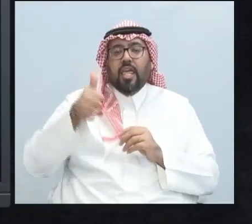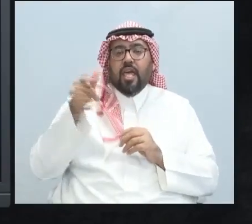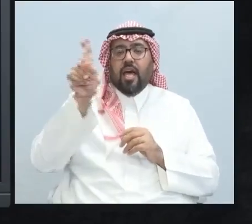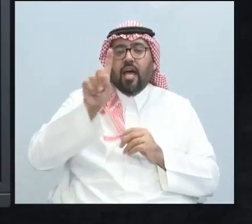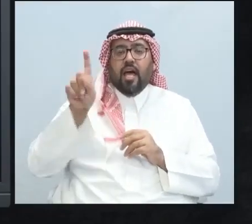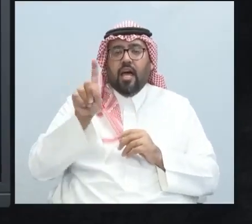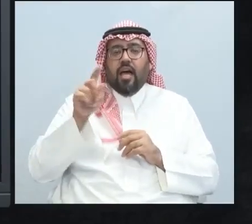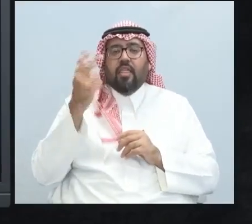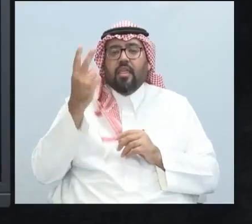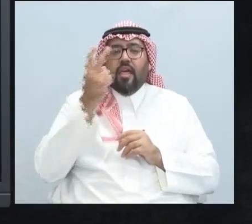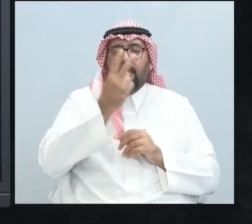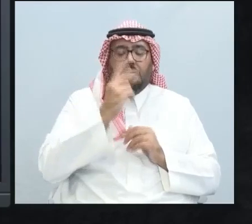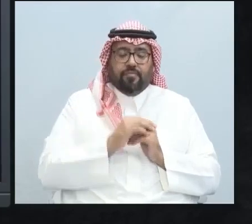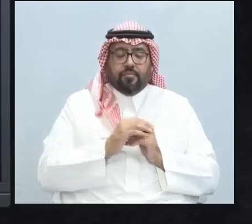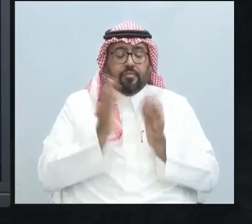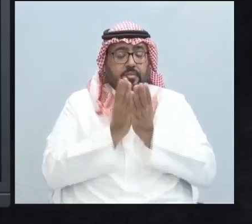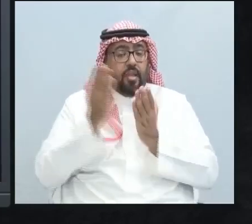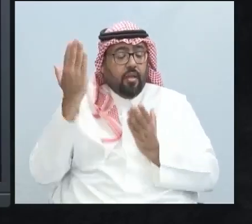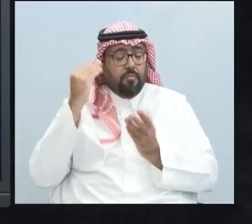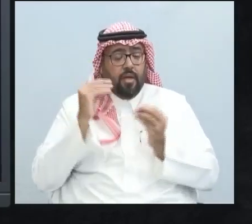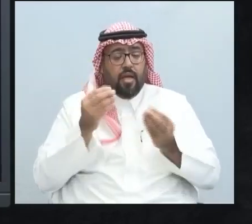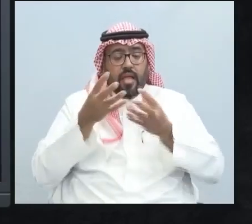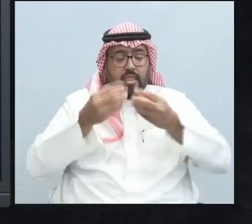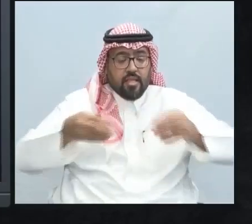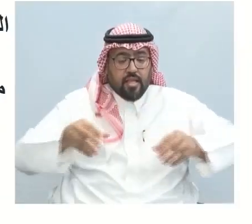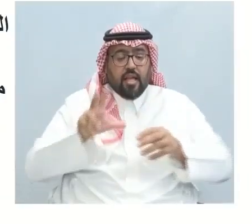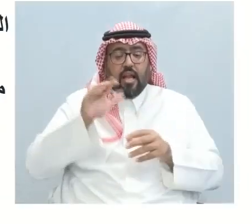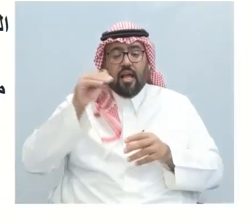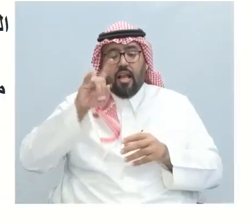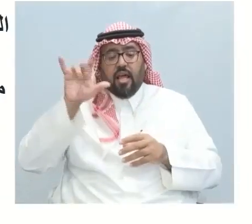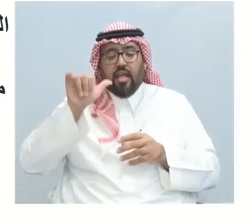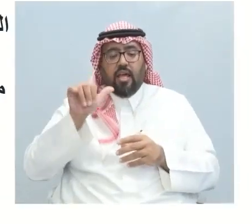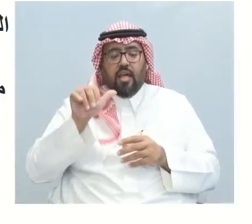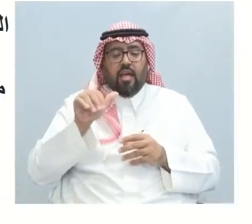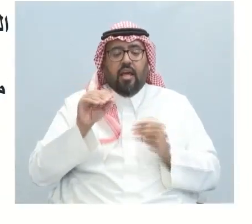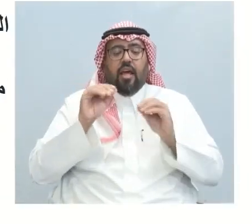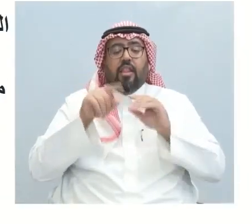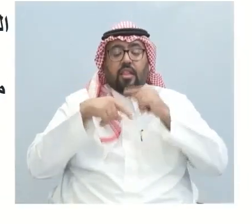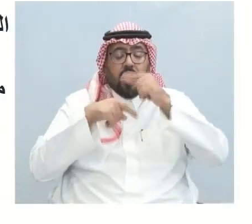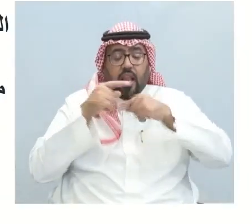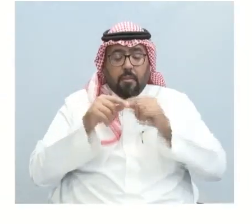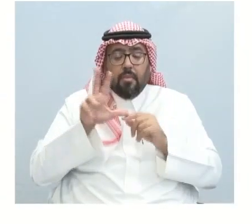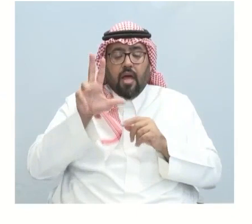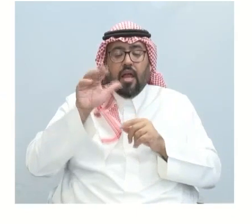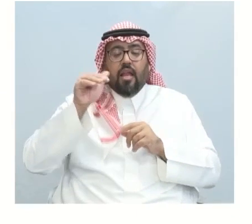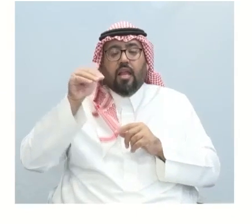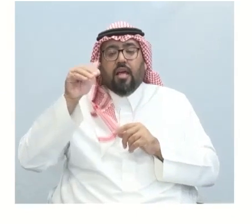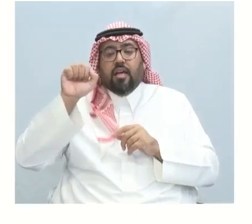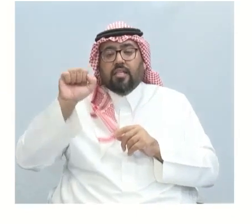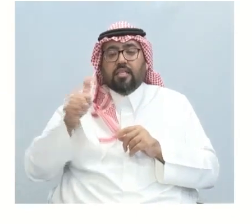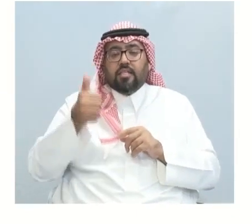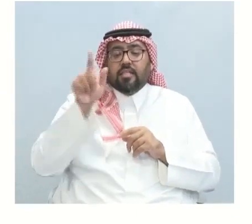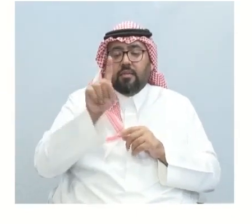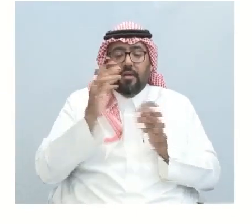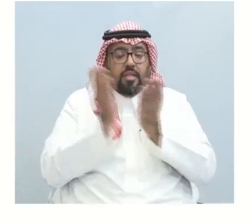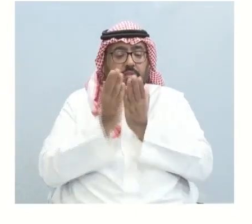اثنين لعلنا في درسنا الماضي قد انتهينا من انتاج الخلايا الجنسيه واليوم بالتحديد سوف نتكلم عن الاخصام في